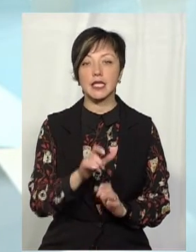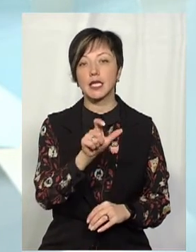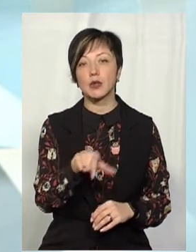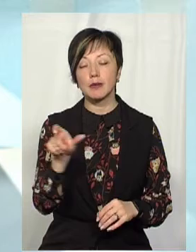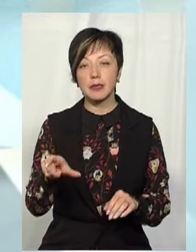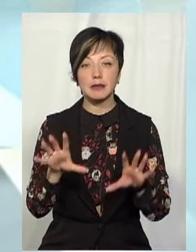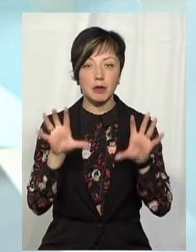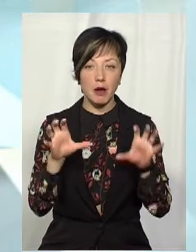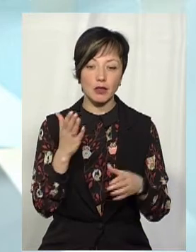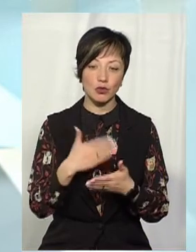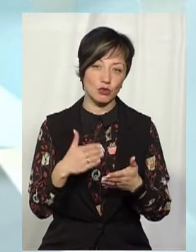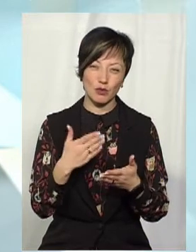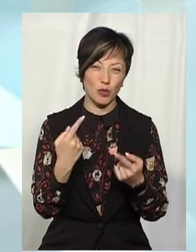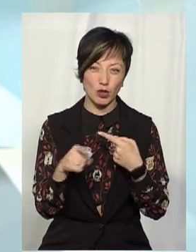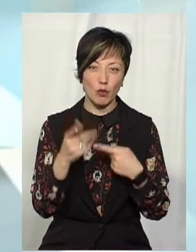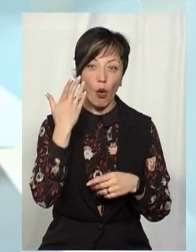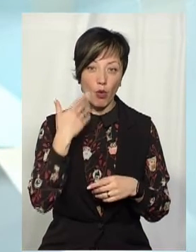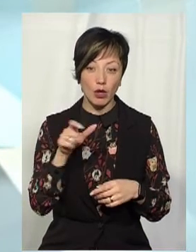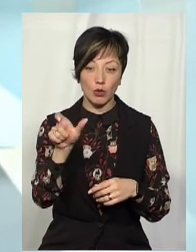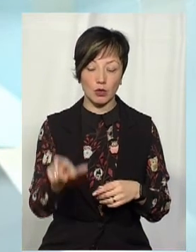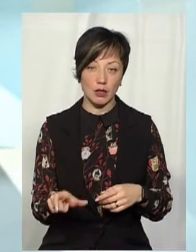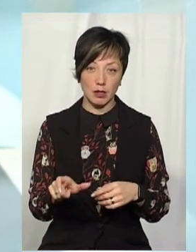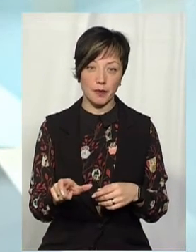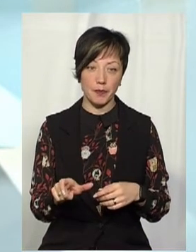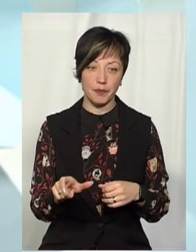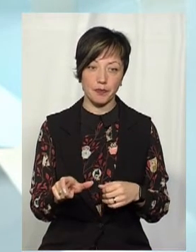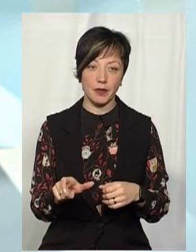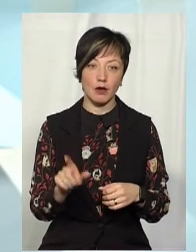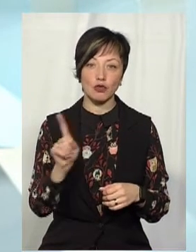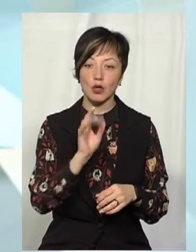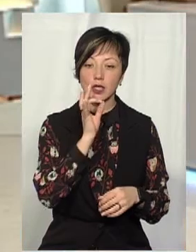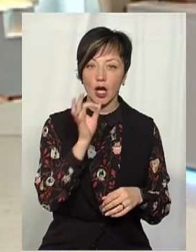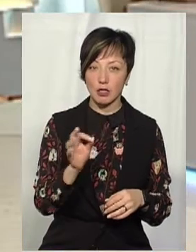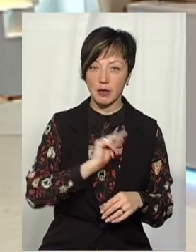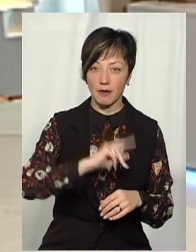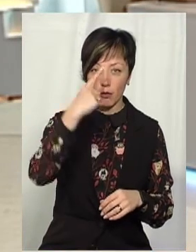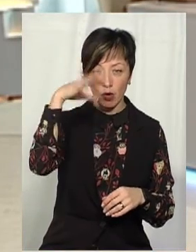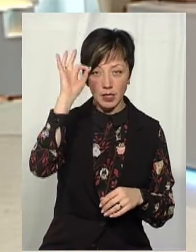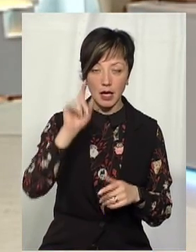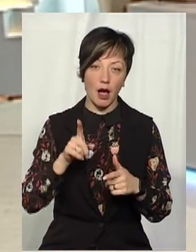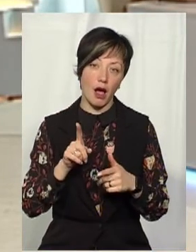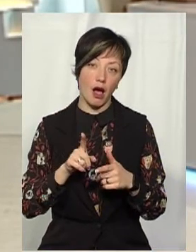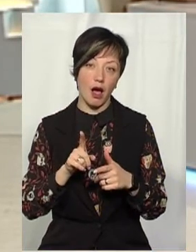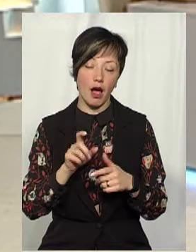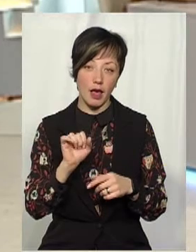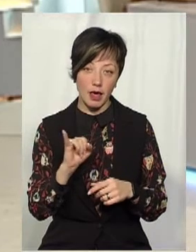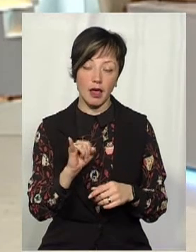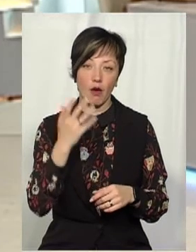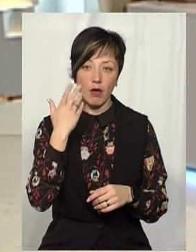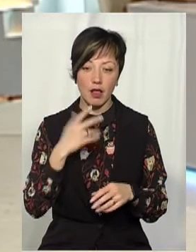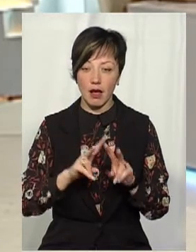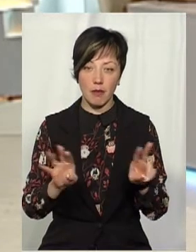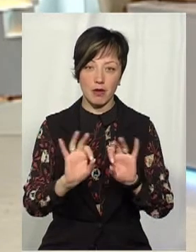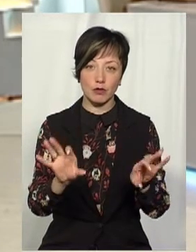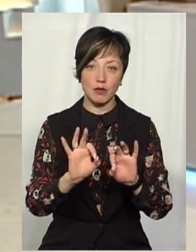людьми сприймається зовсім по-іншому, коли, скажімо, їм щось каже працівник поліції, а коли їм те